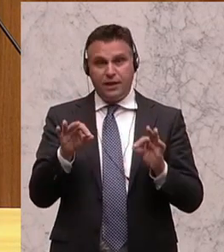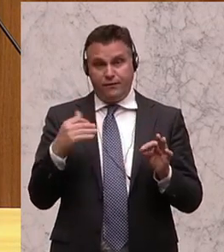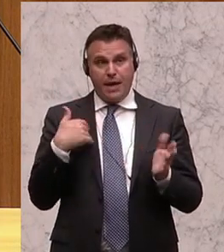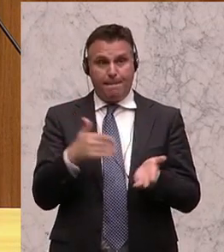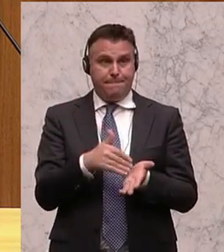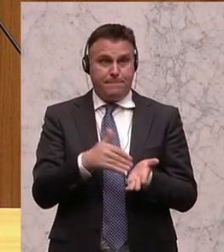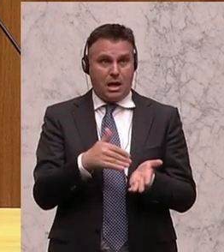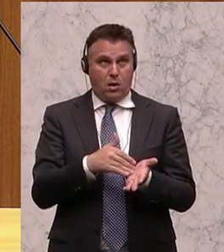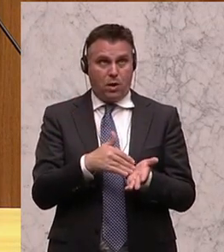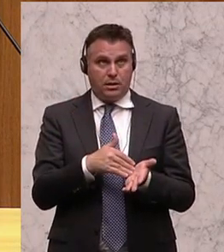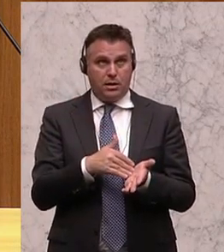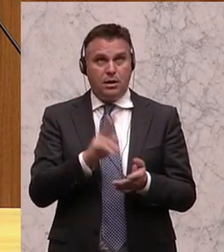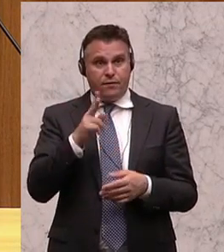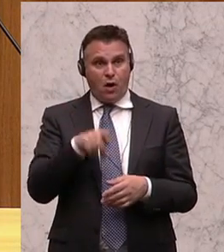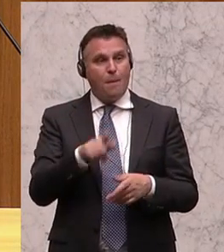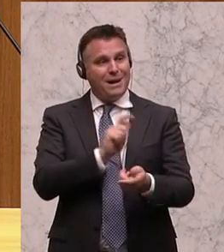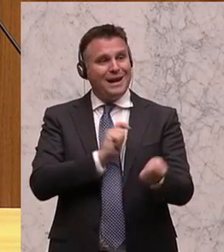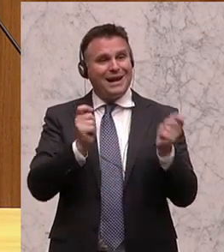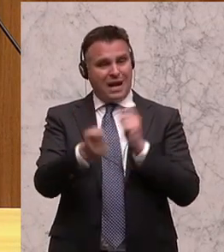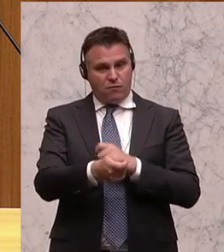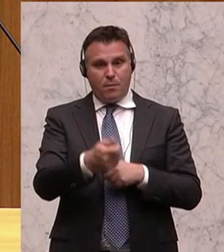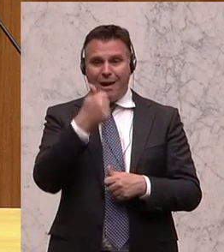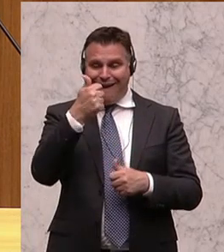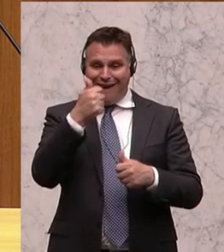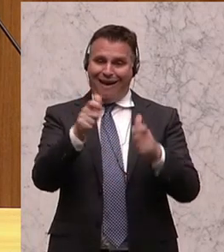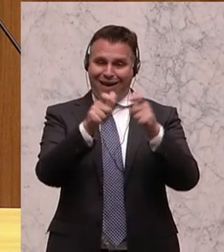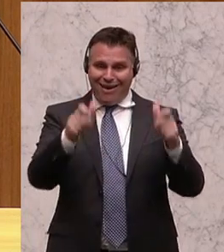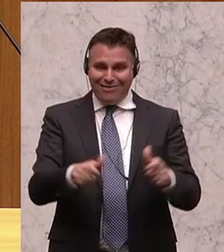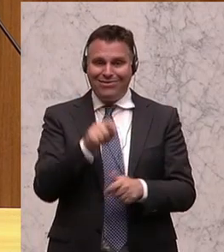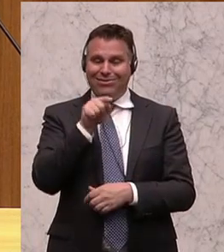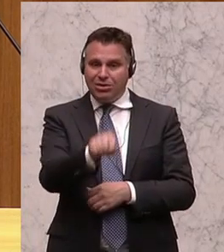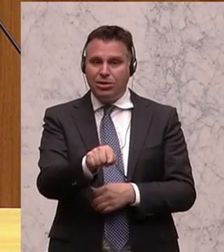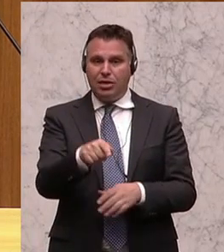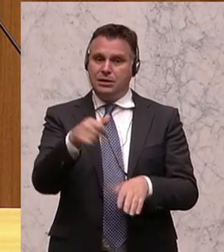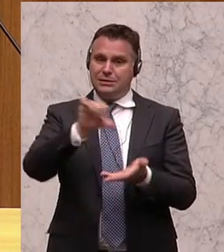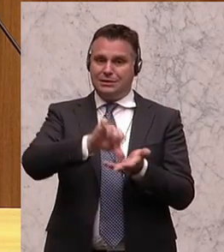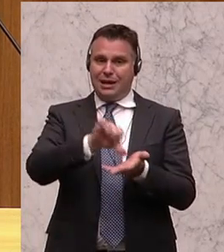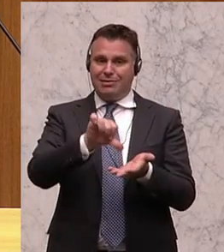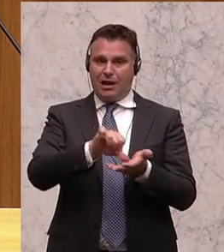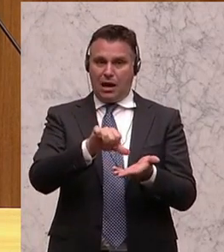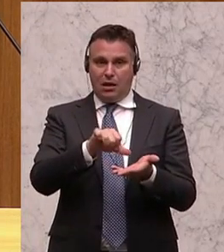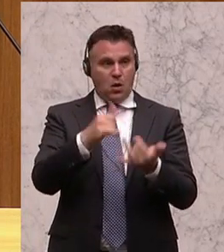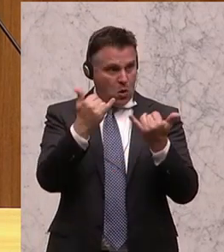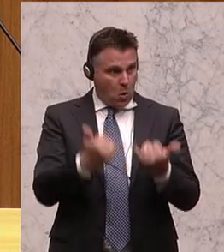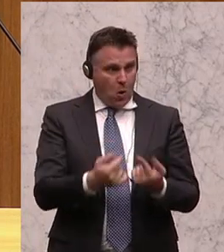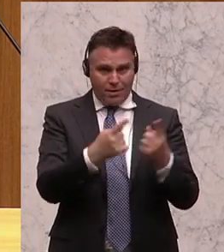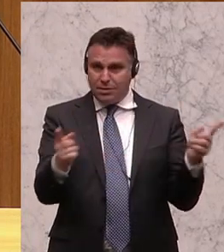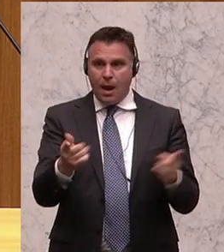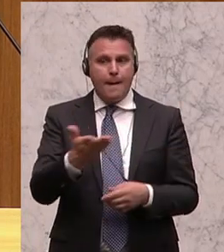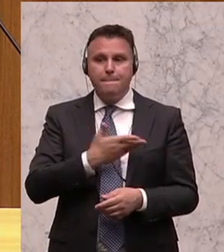weil ein weiteres Herzstück dieser Reform ist der One-Stop-Shop. Für den hätten wir heute keine Zweidrittelmehrheit